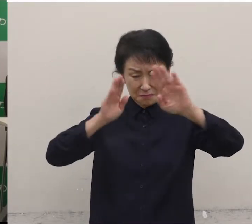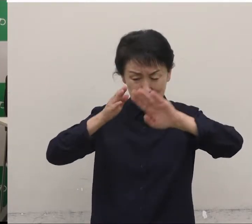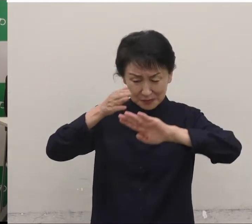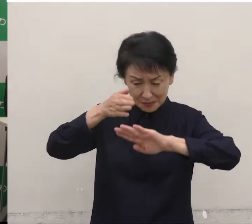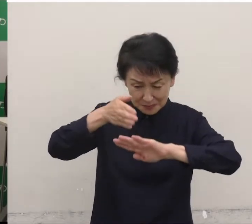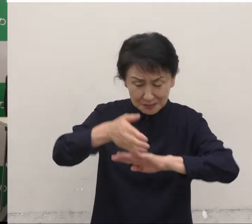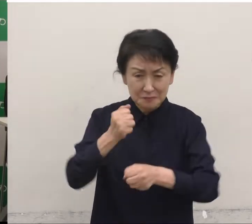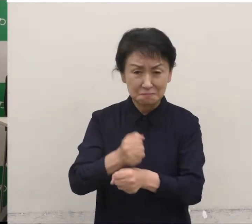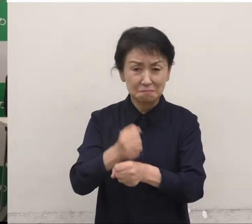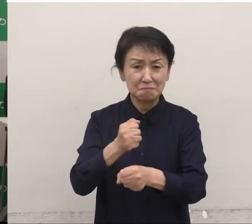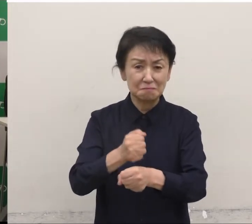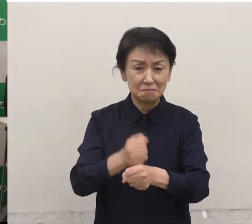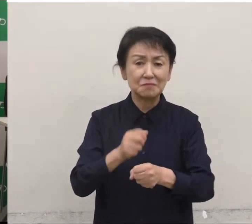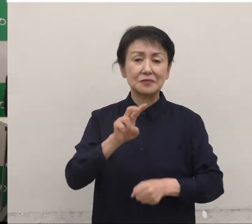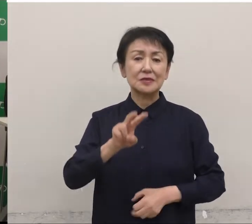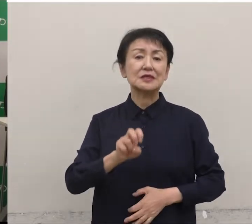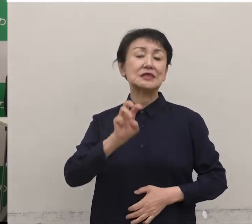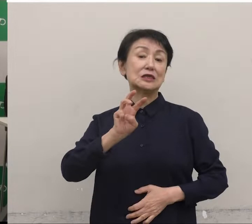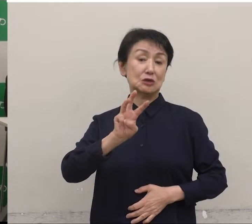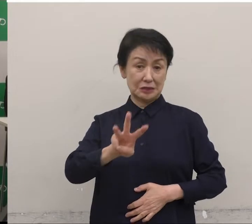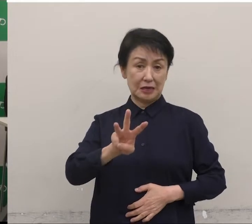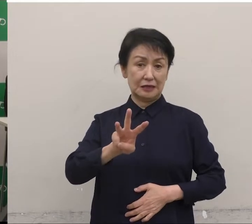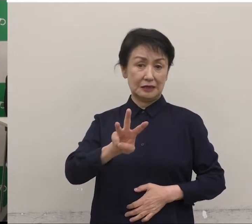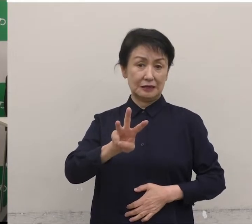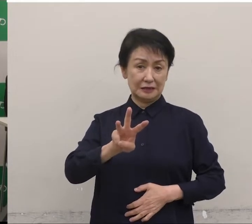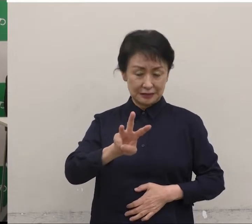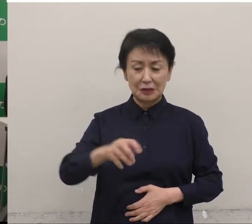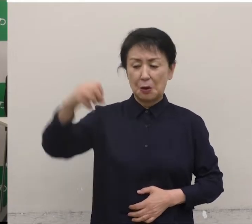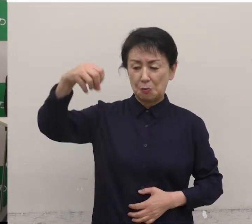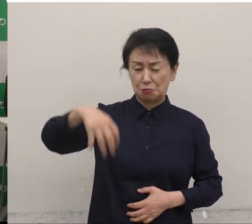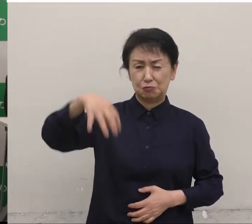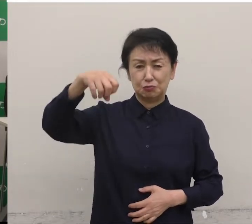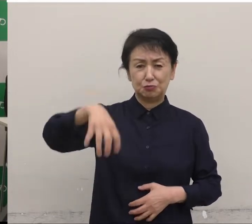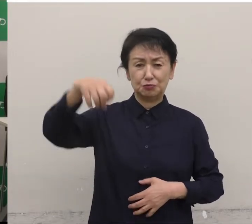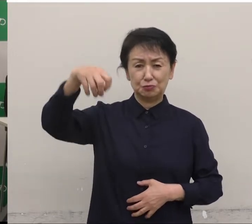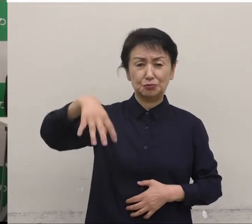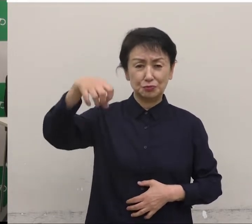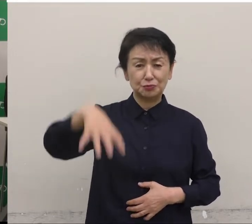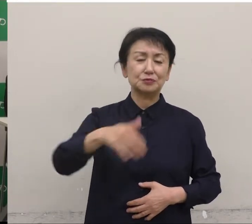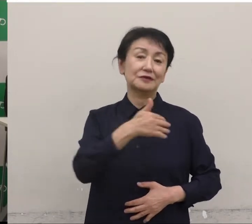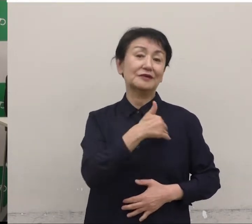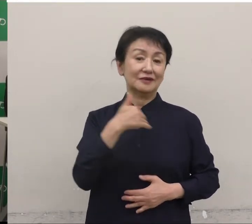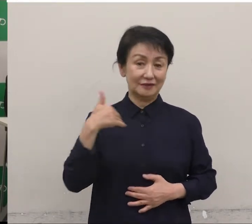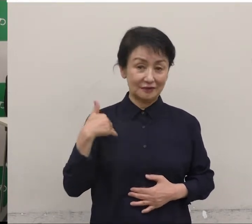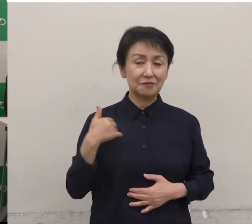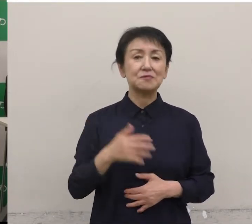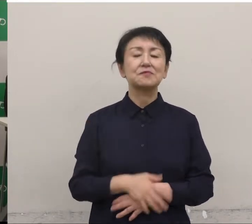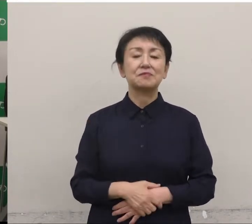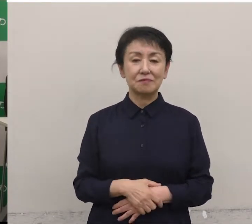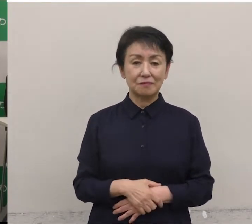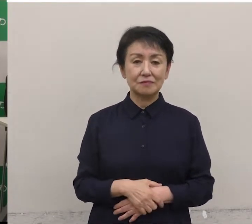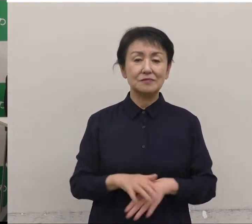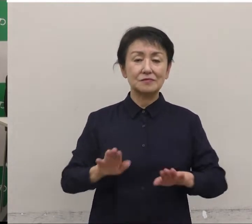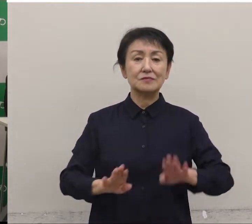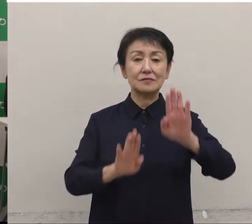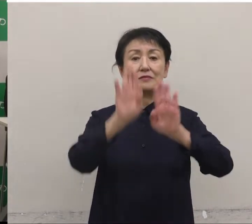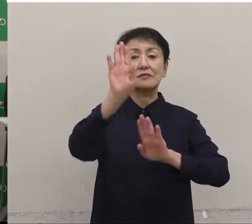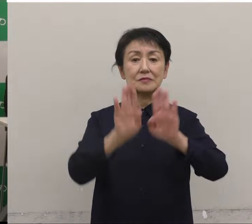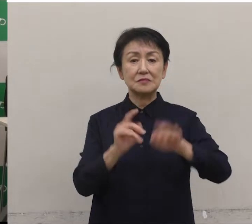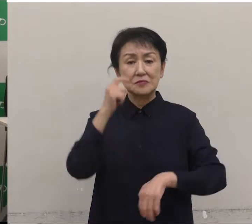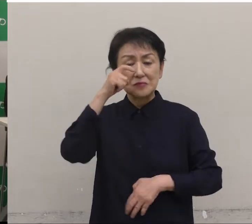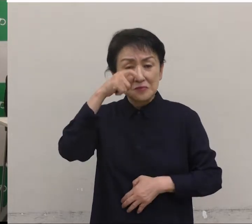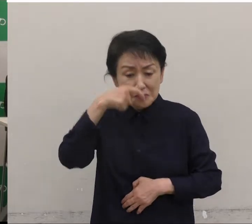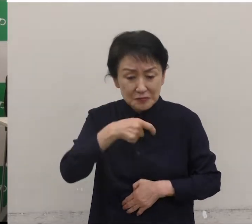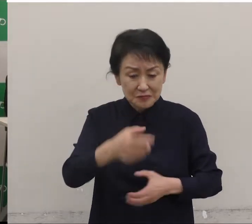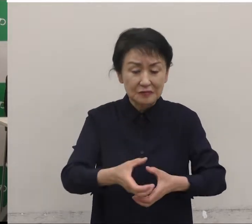翌23日に水圧低下など、状況は解消いたしました。今回の事態を通して老朽化した排